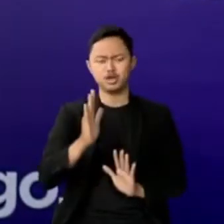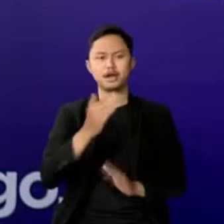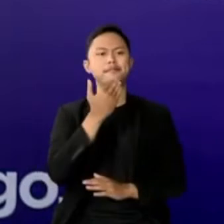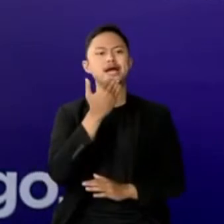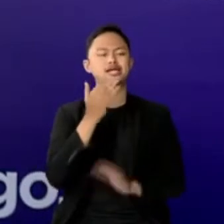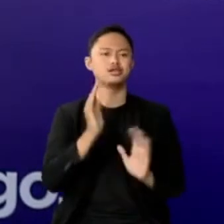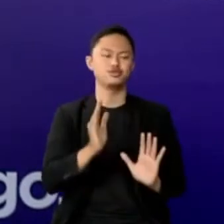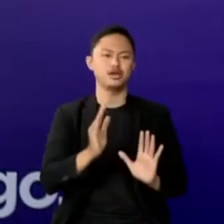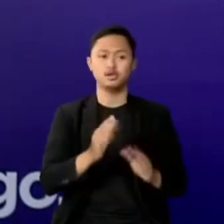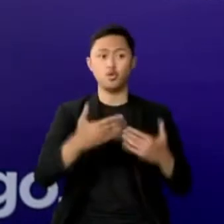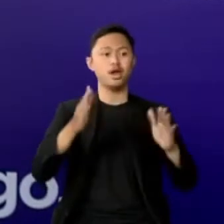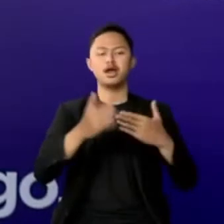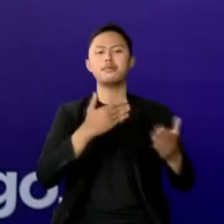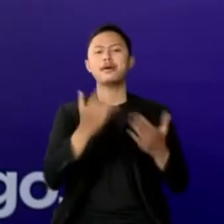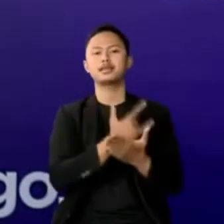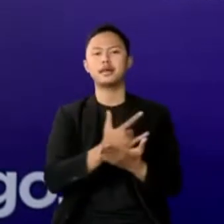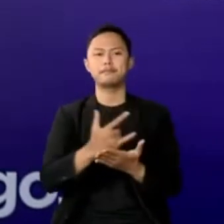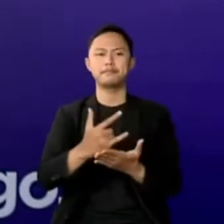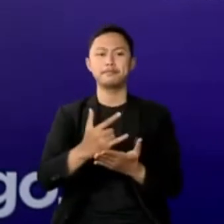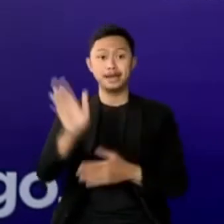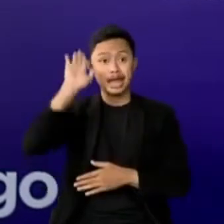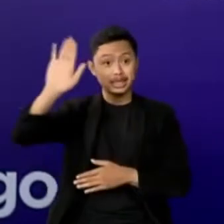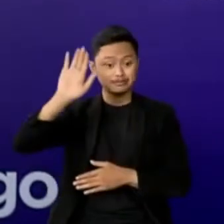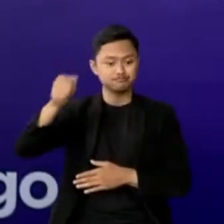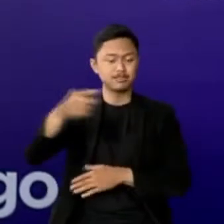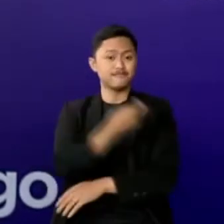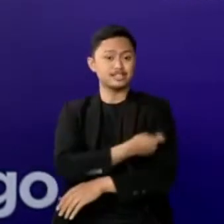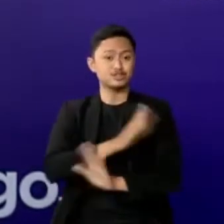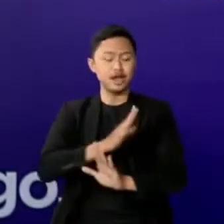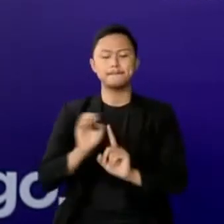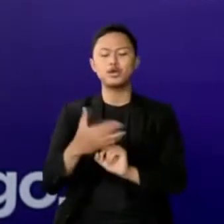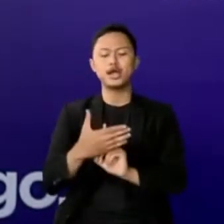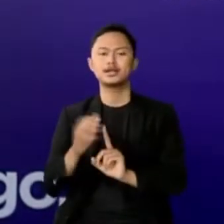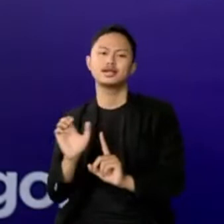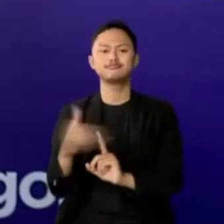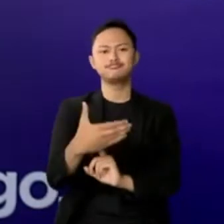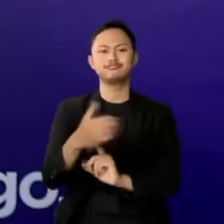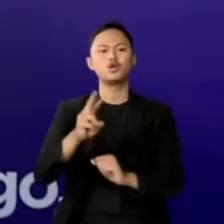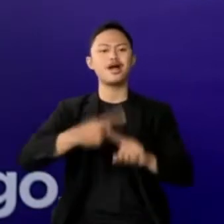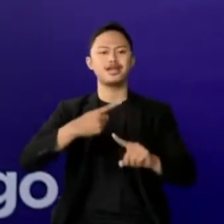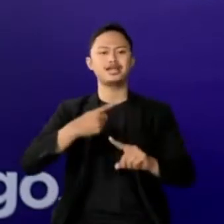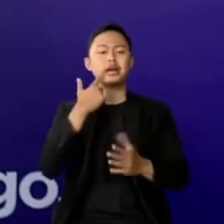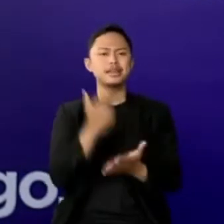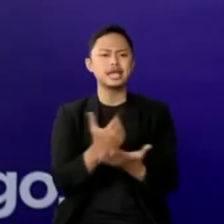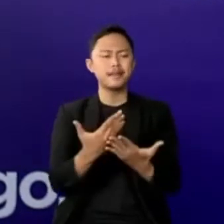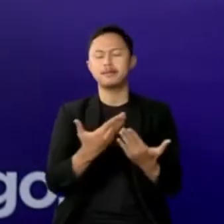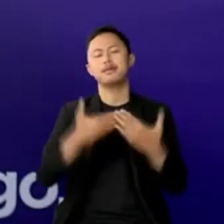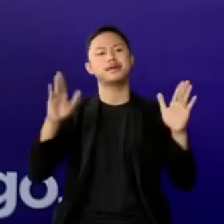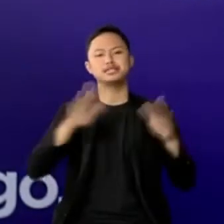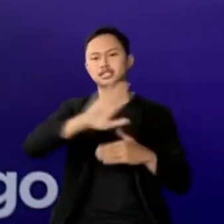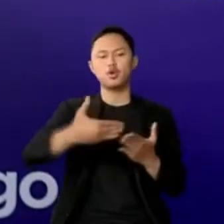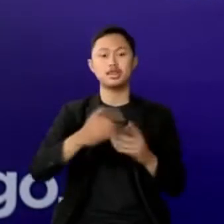Tuhan sudah terbiasa Ya sudah lakukan aja terus nanti ada vaksin akan menjadi double lagi perlindungan kita coba betul semuanya bebas